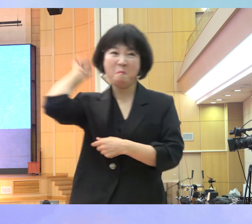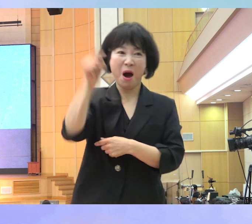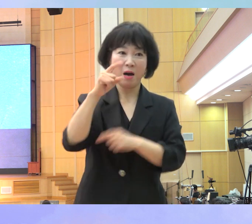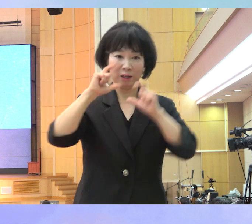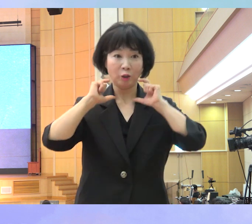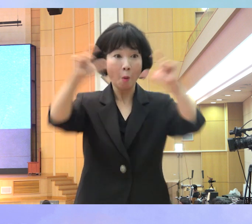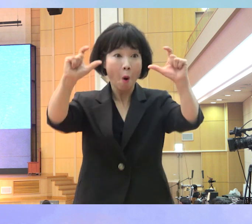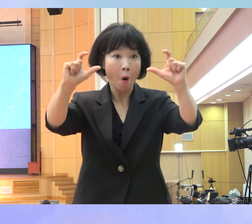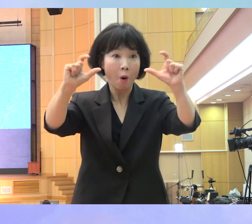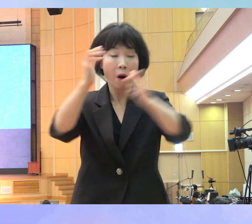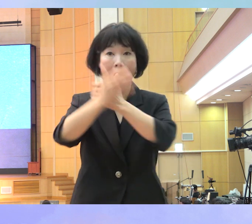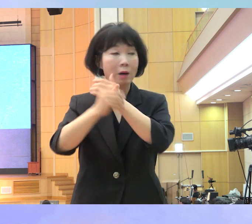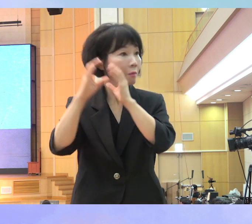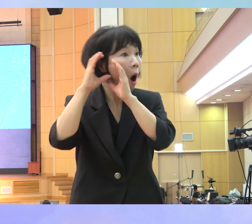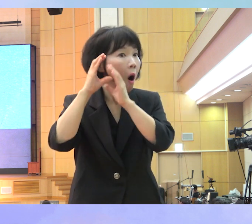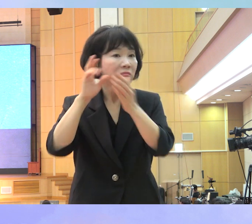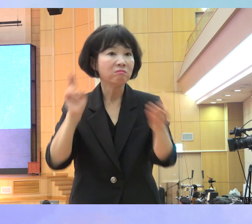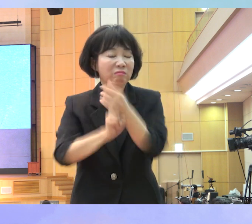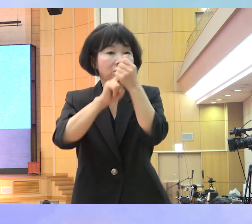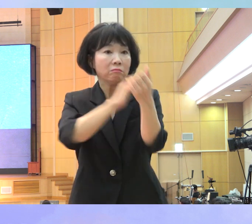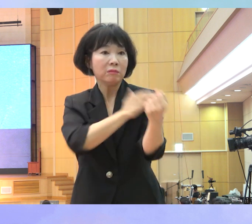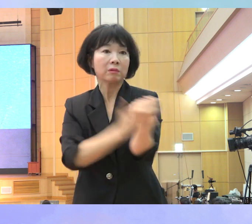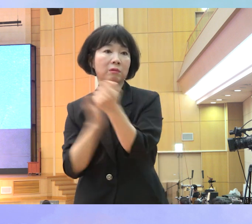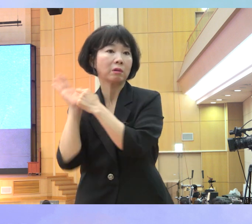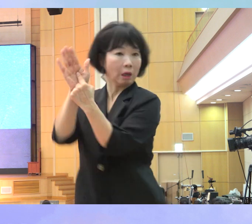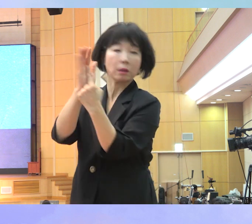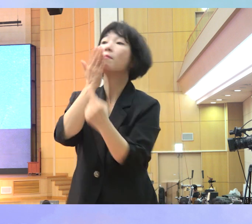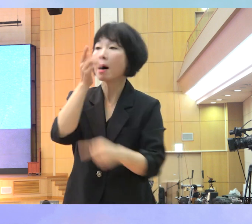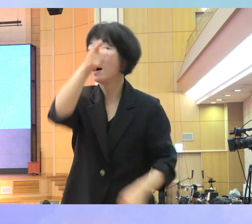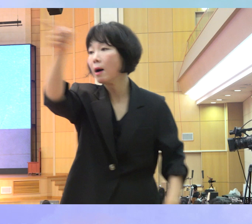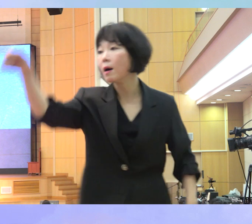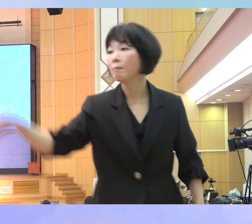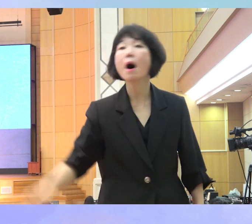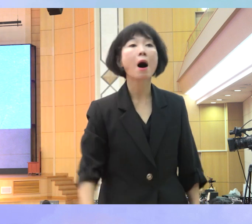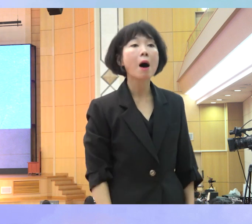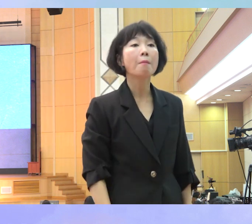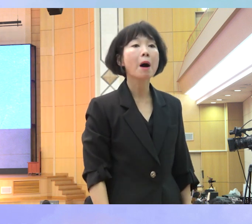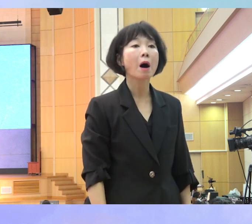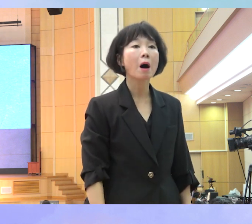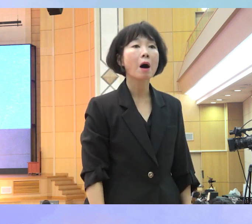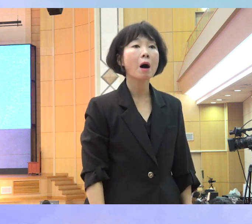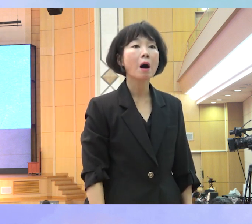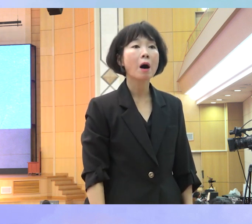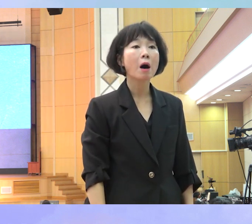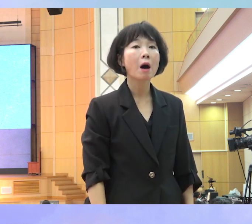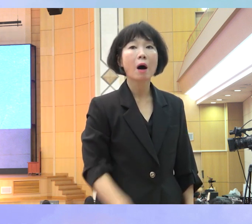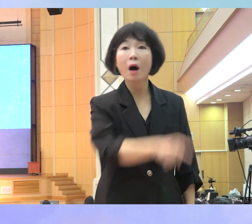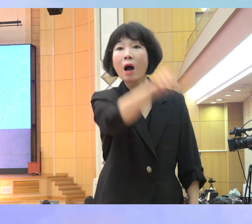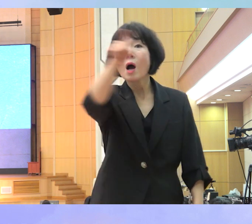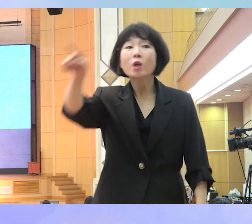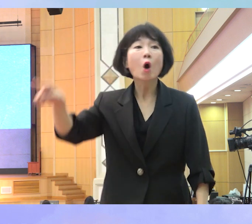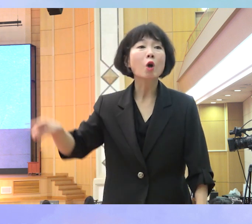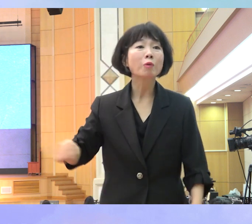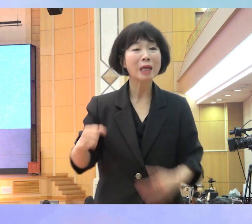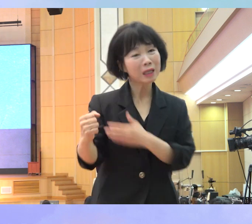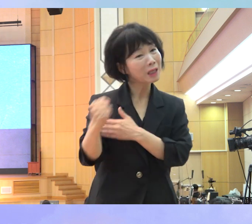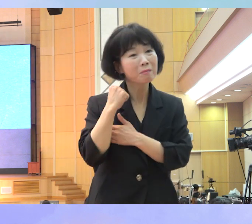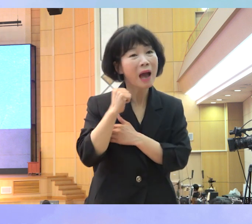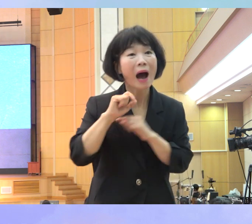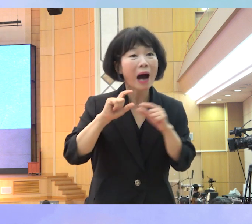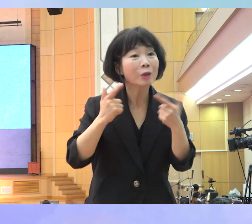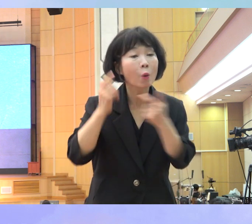때 하나님의 능력이 나타나는 겁니다. 저한테 힘이 있어서가 아니라, 여러분한테 힘이 있어서가